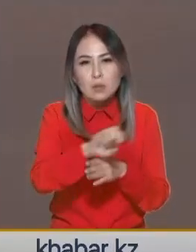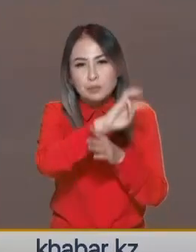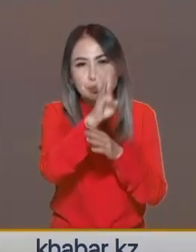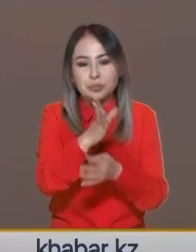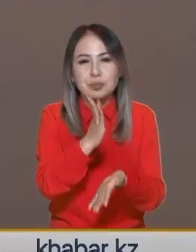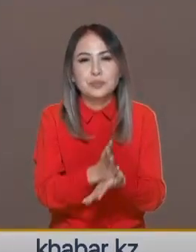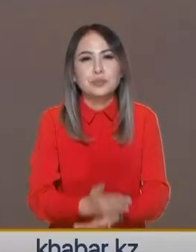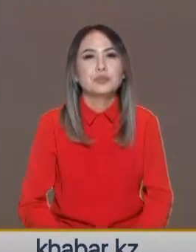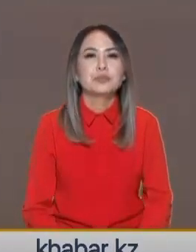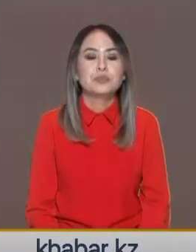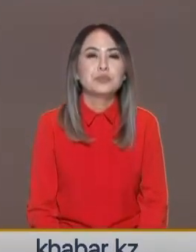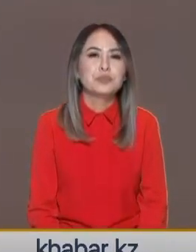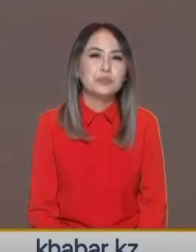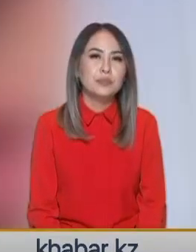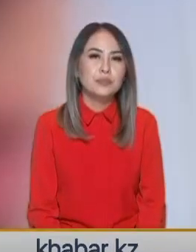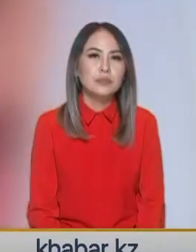қамтылды.